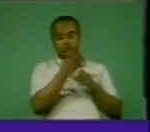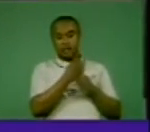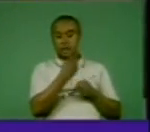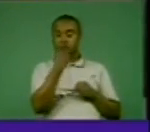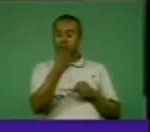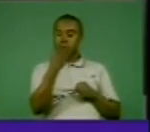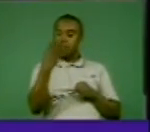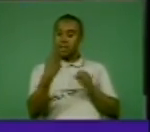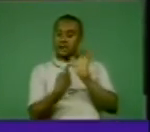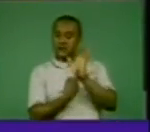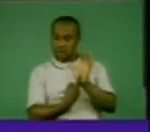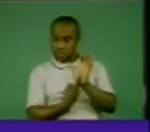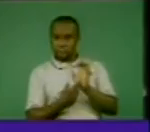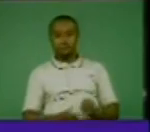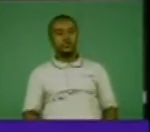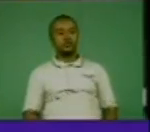146.